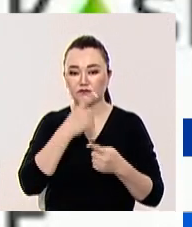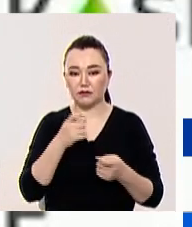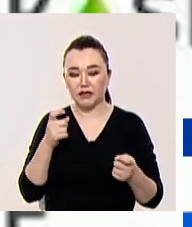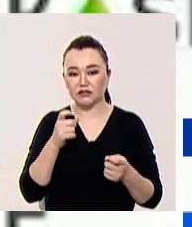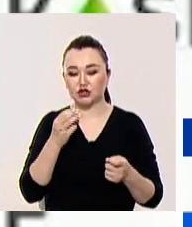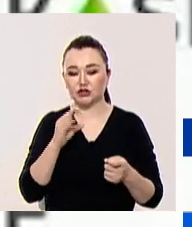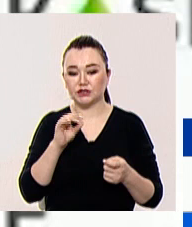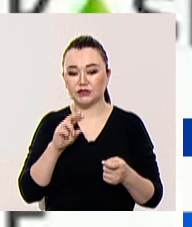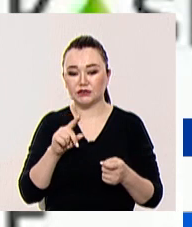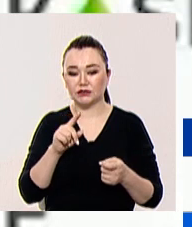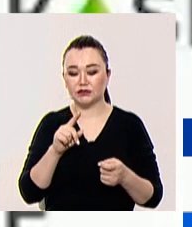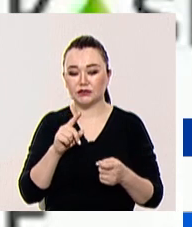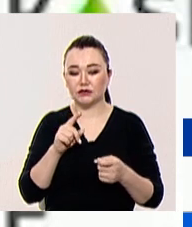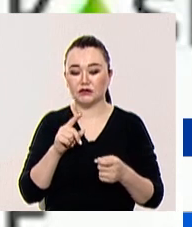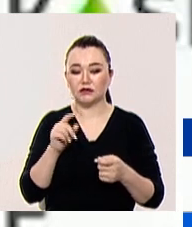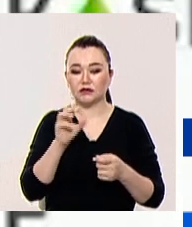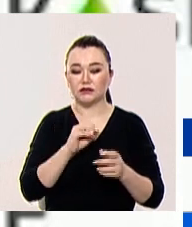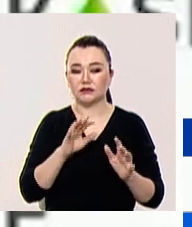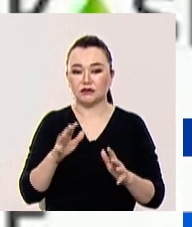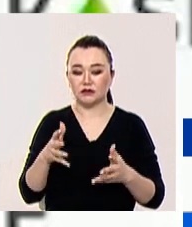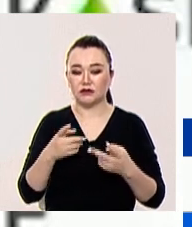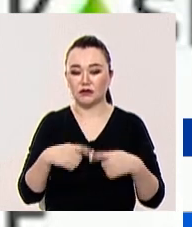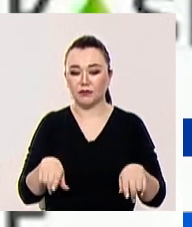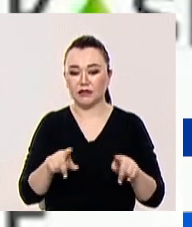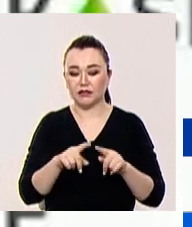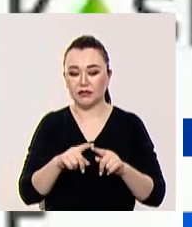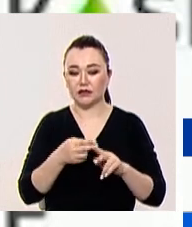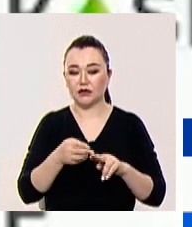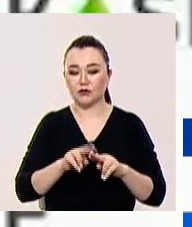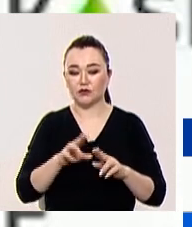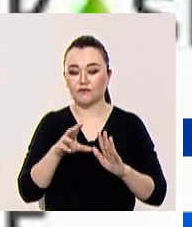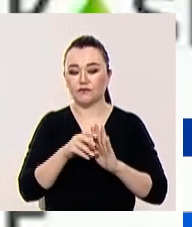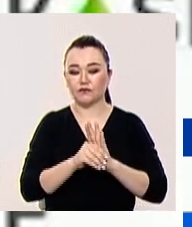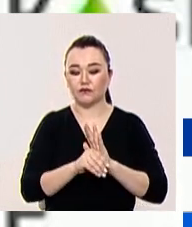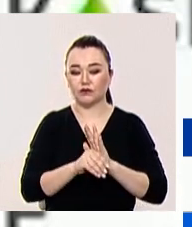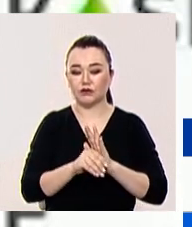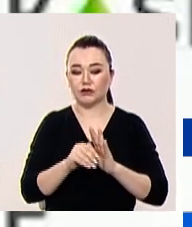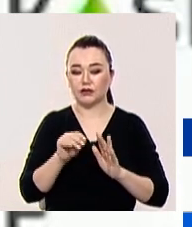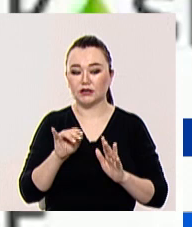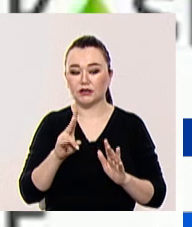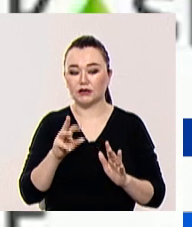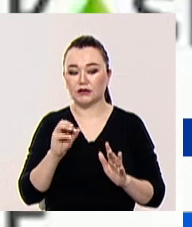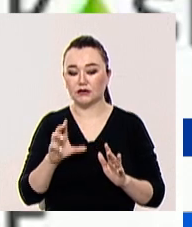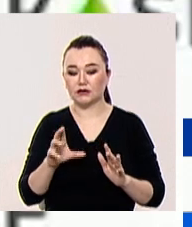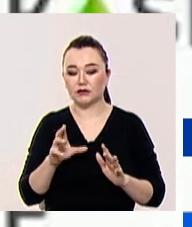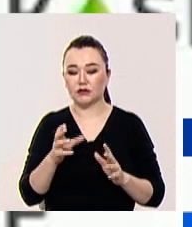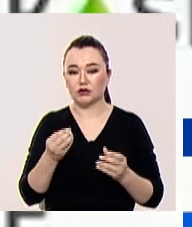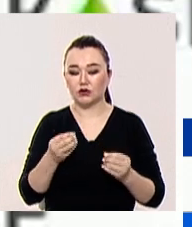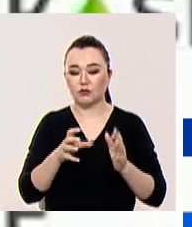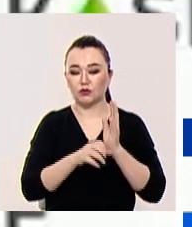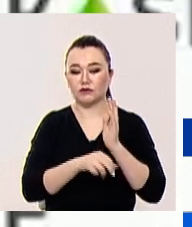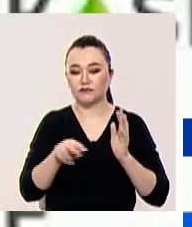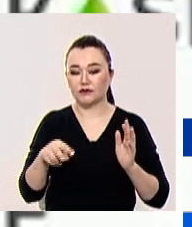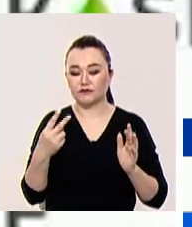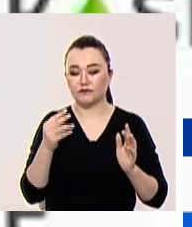информационного штиля в части корпоративных событий компаний, которые входят в корзину индекса. И после